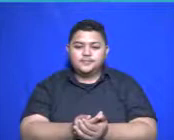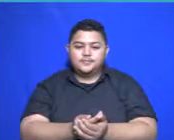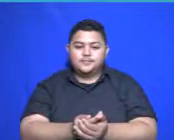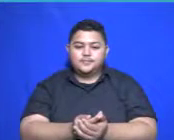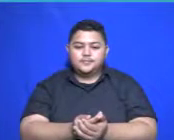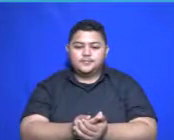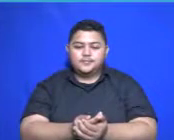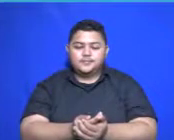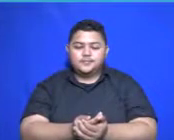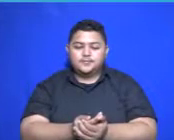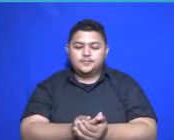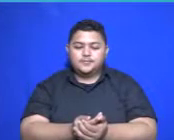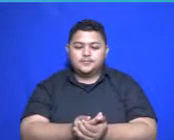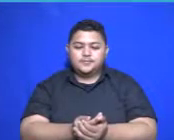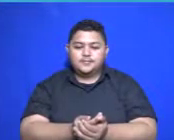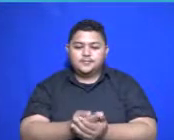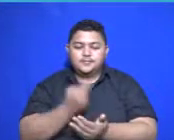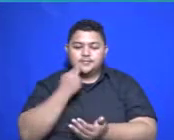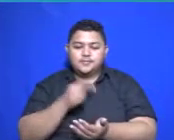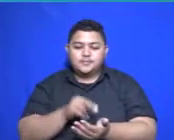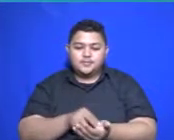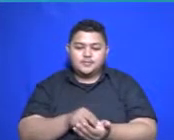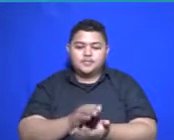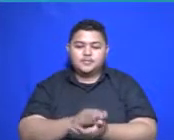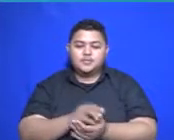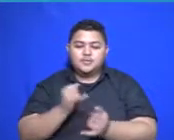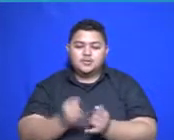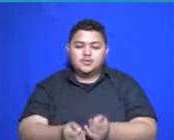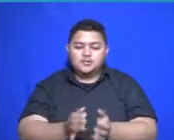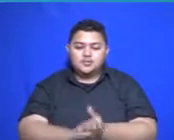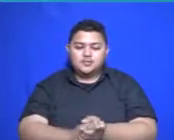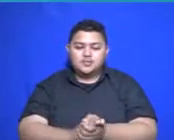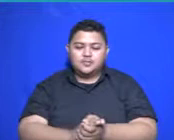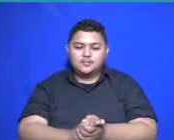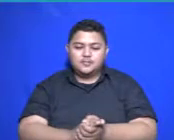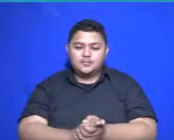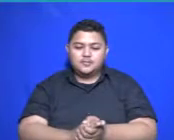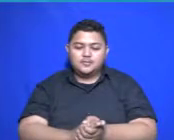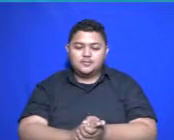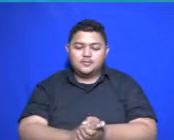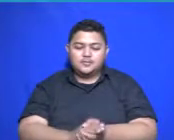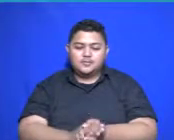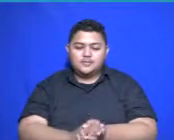minta giliran terakhir, barangkali Bu Moderator nanti baik nanti kalau lebih dari sebelumnya masih bisa digulirkan.